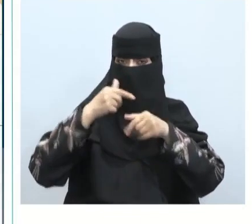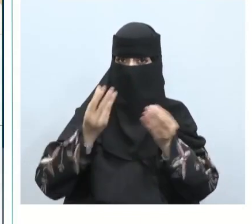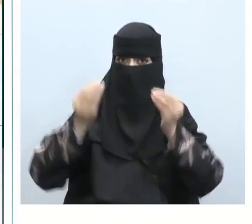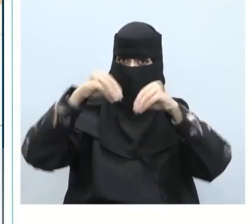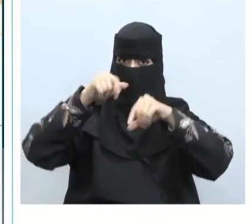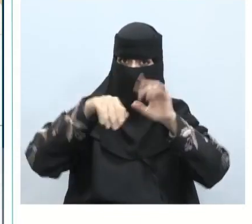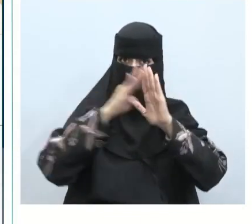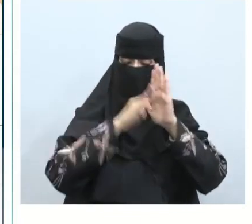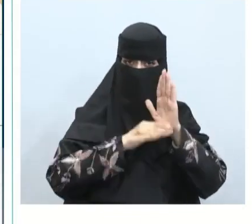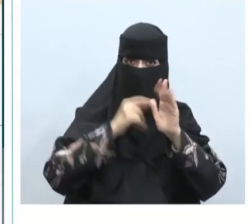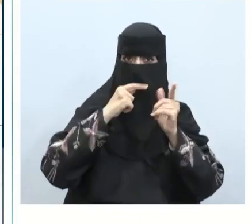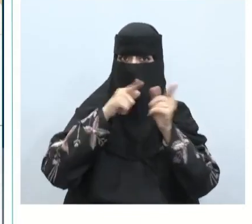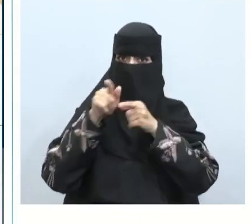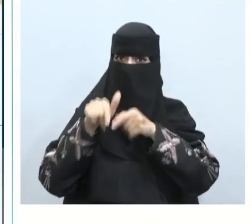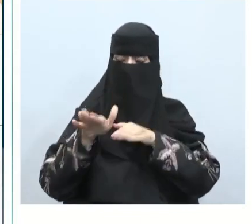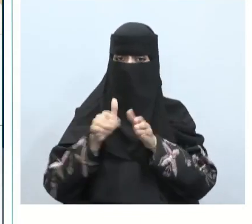هذا البرنامج